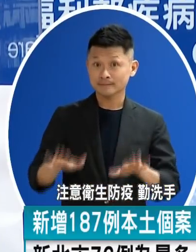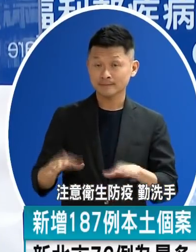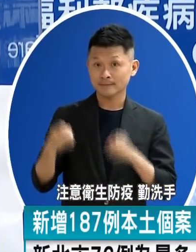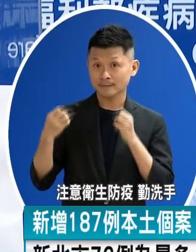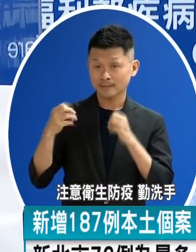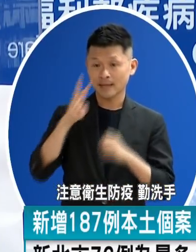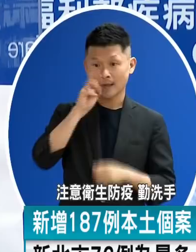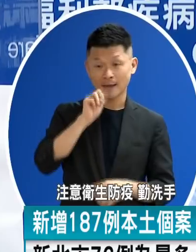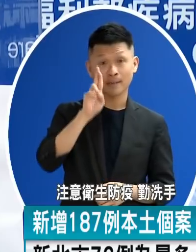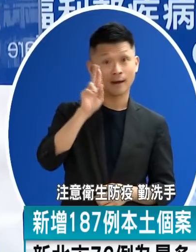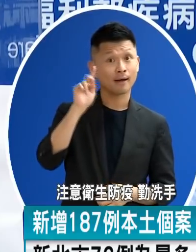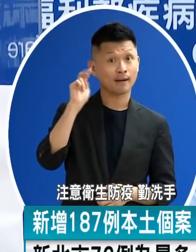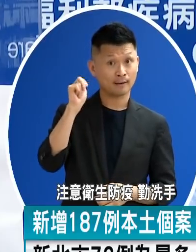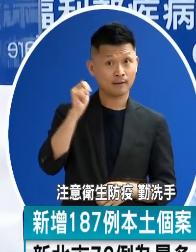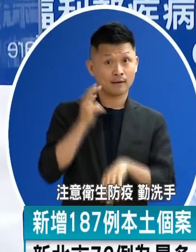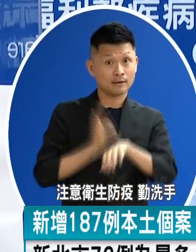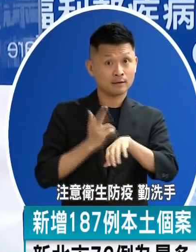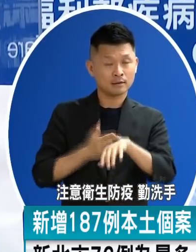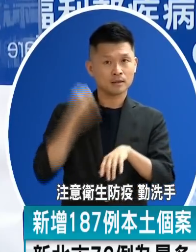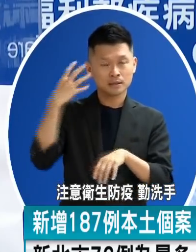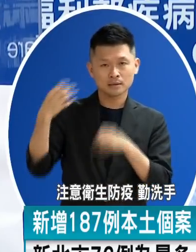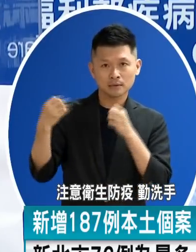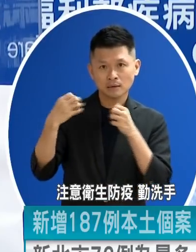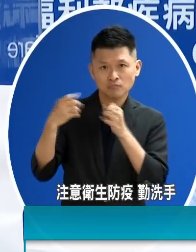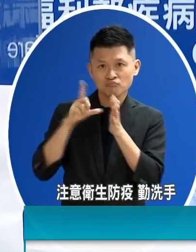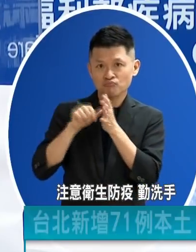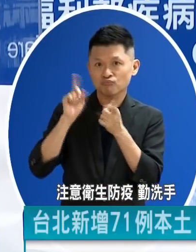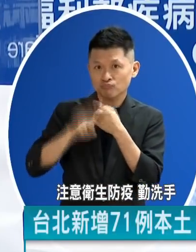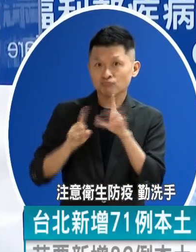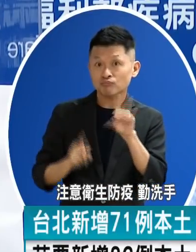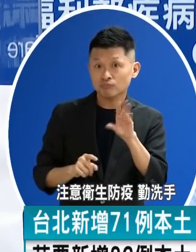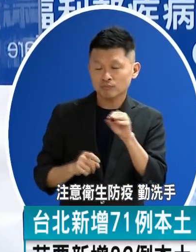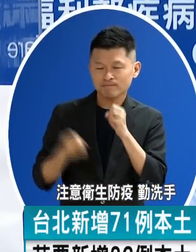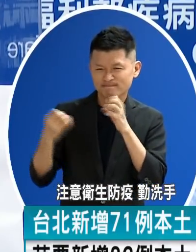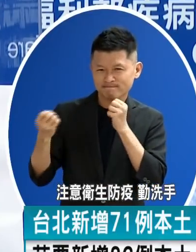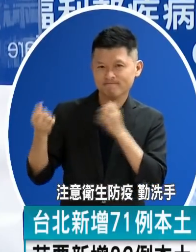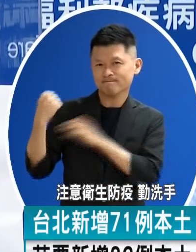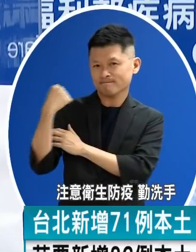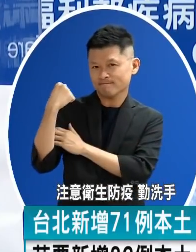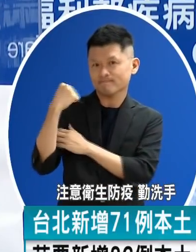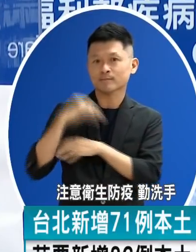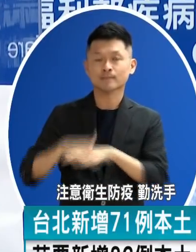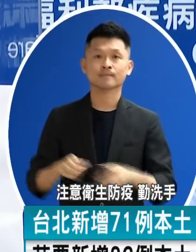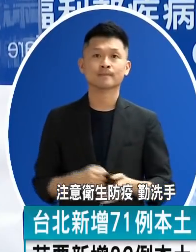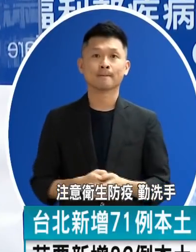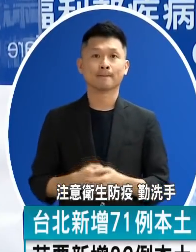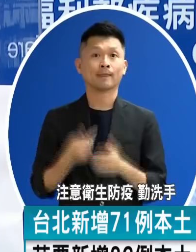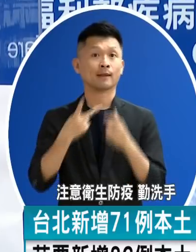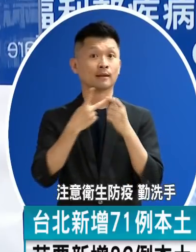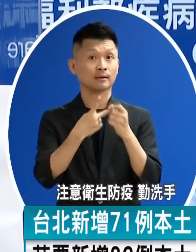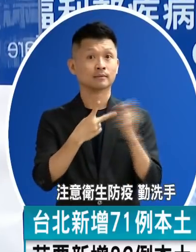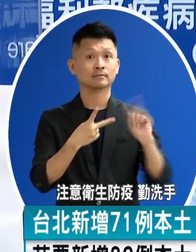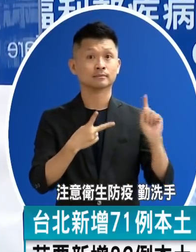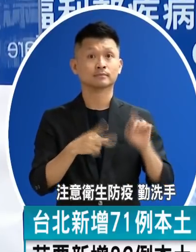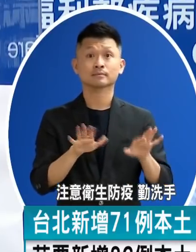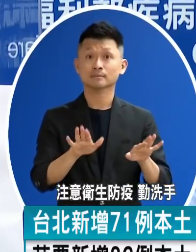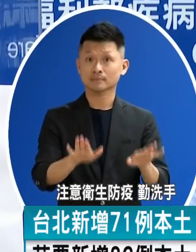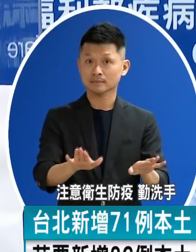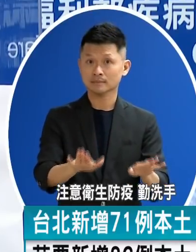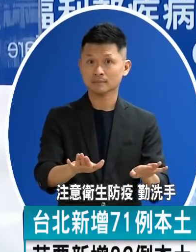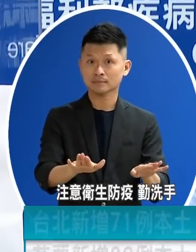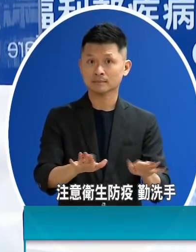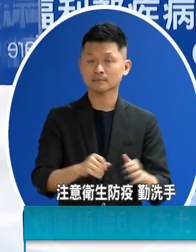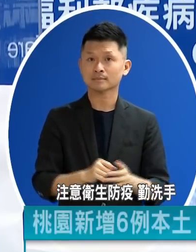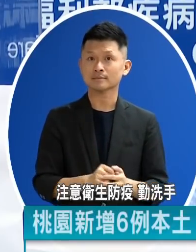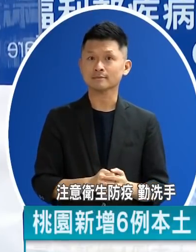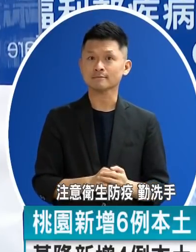关 MRA 的一些代工的一个时机，那我们会努力的去谈。然后第二个，在目前来